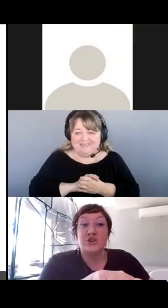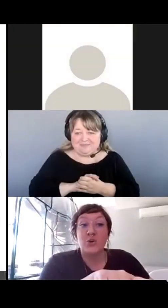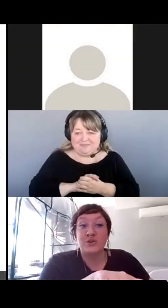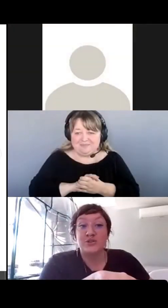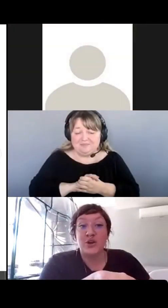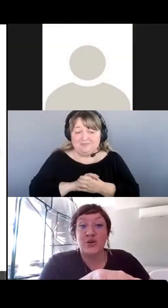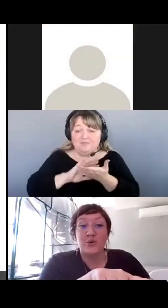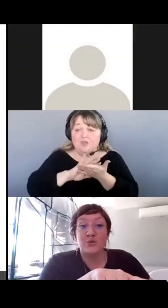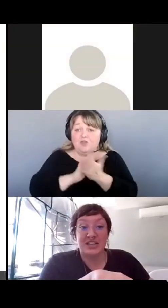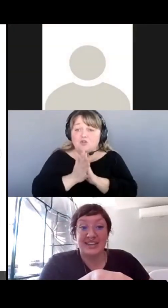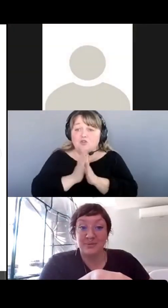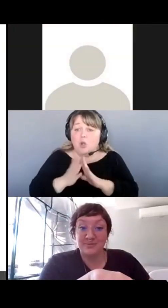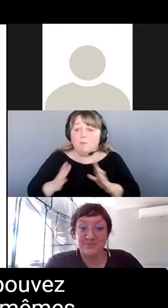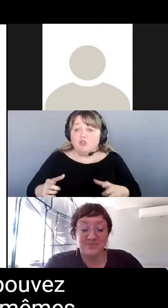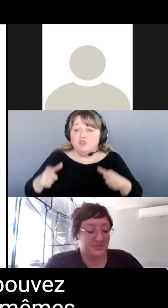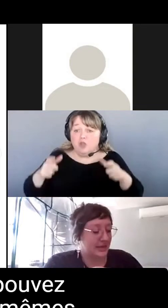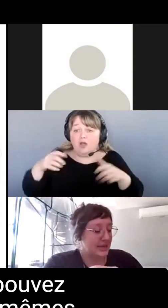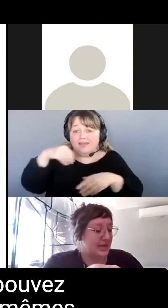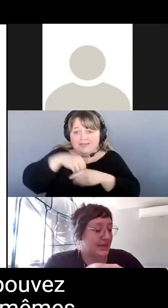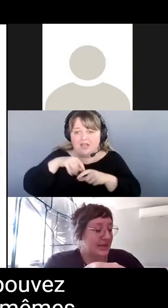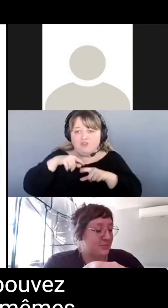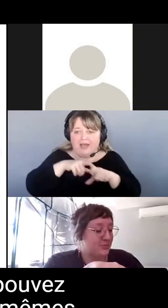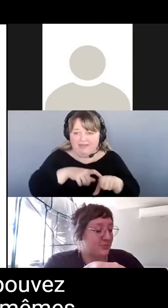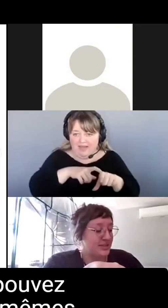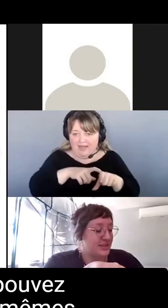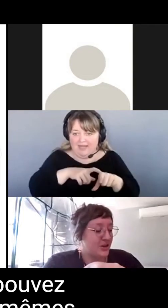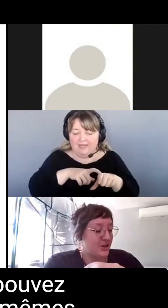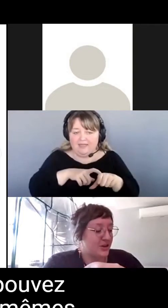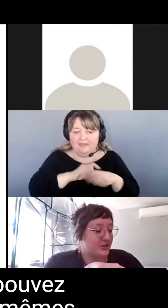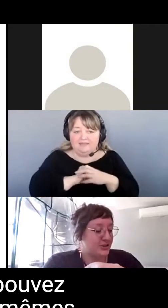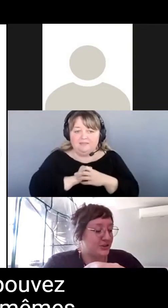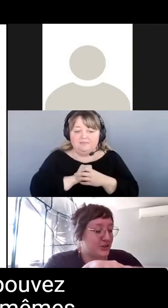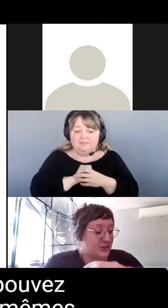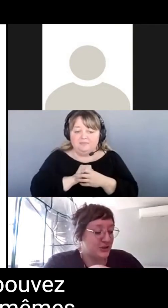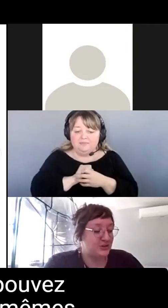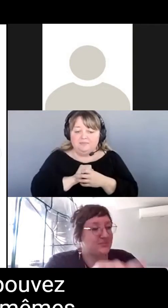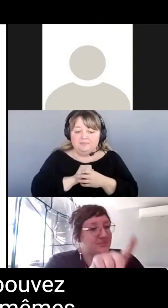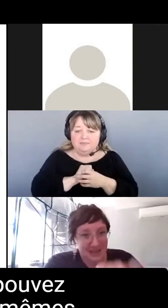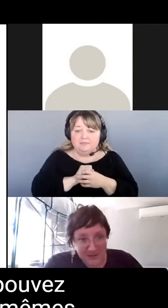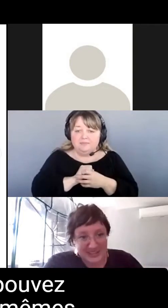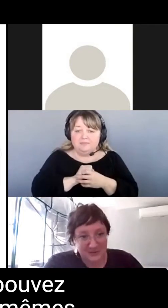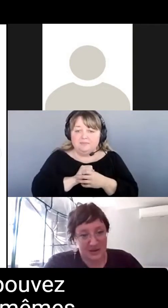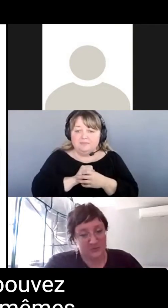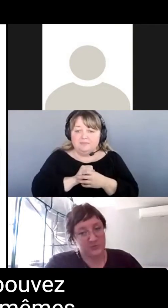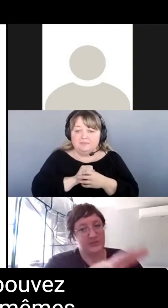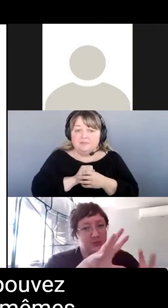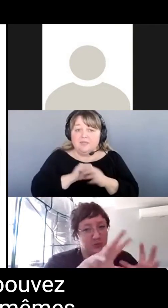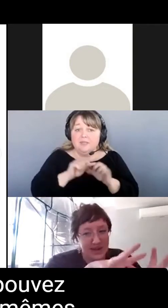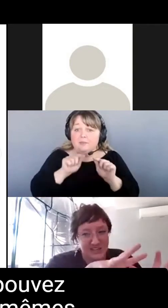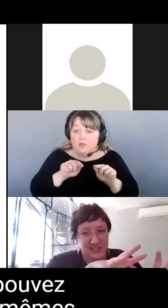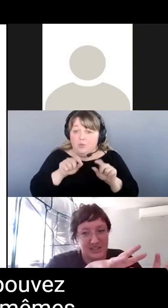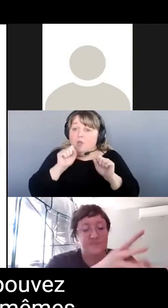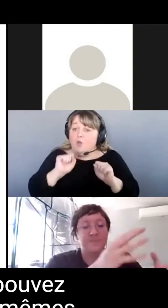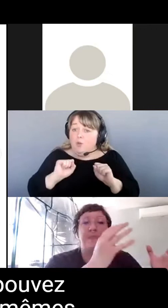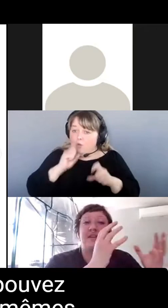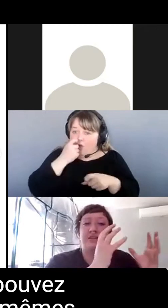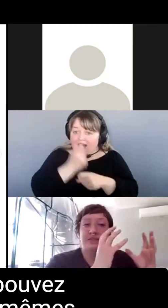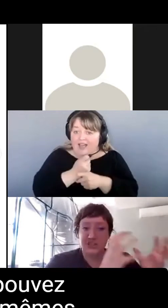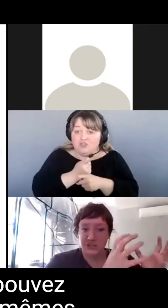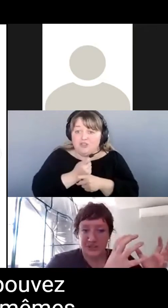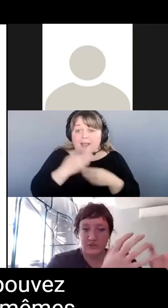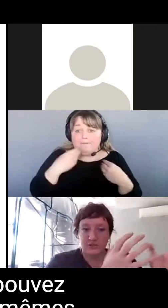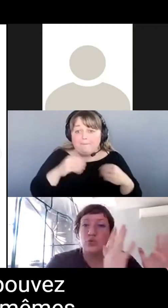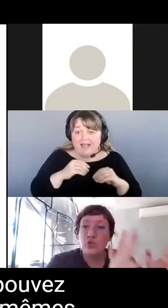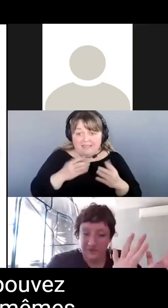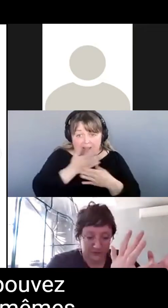Il y a le composteur au jardin. Et puis, celui-là, effectivement, vous pouvez soit l'acheter